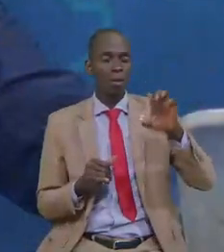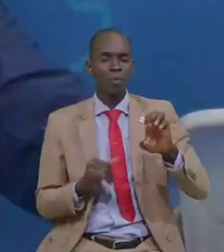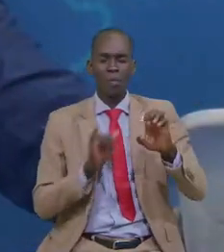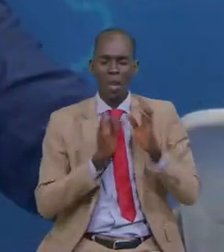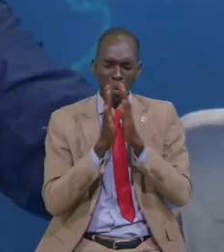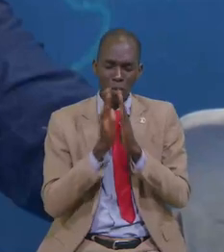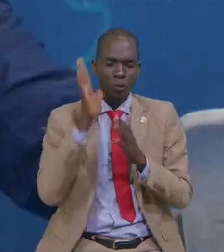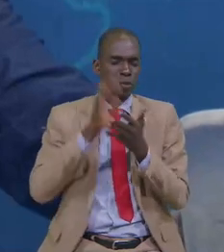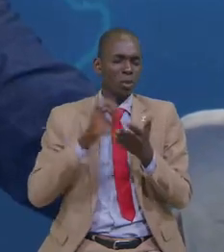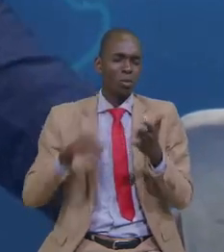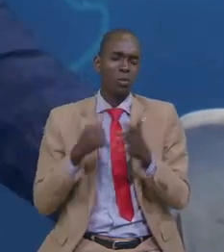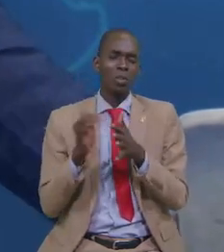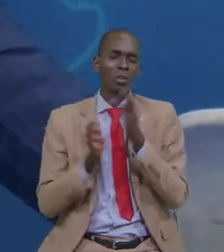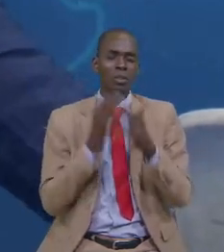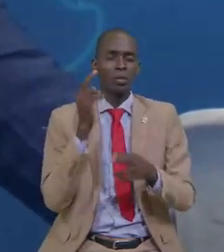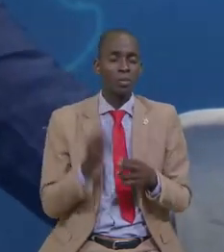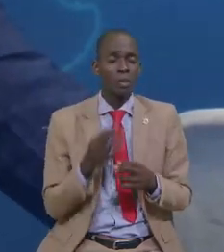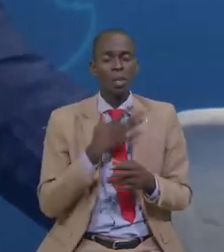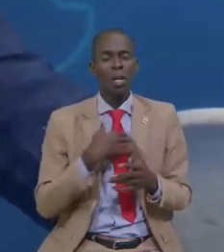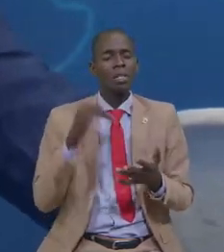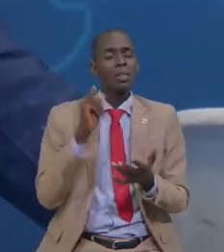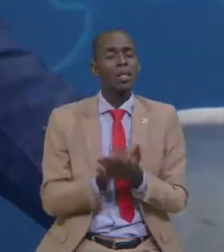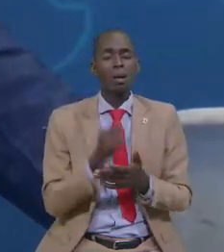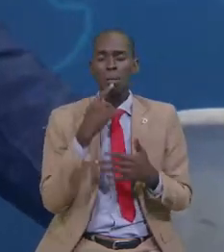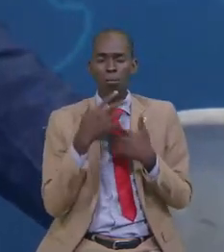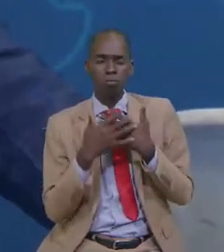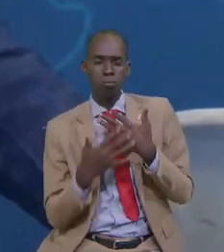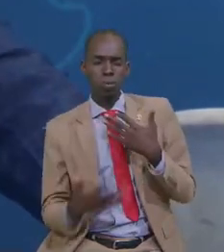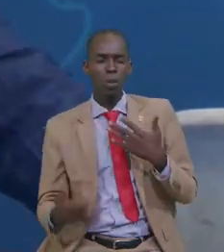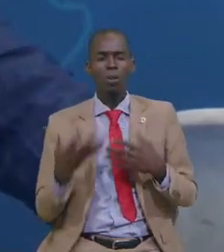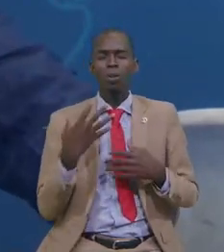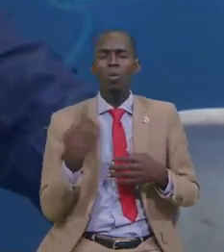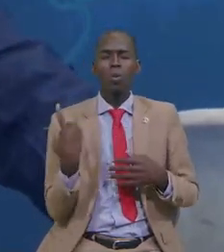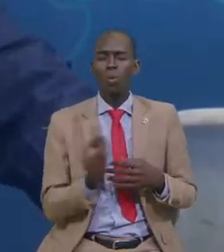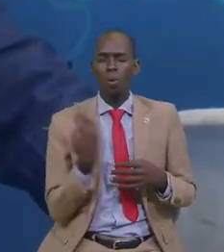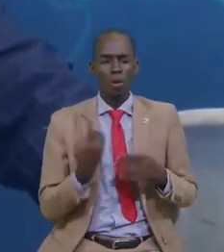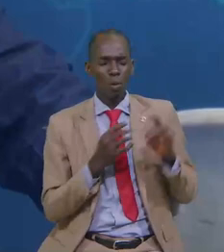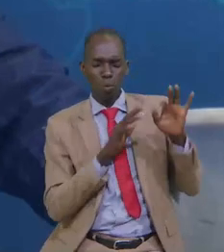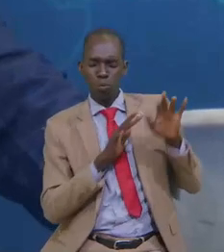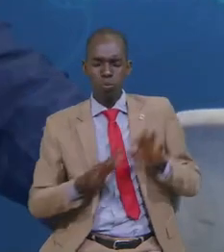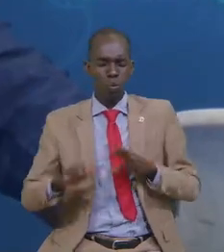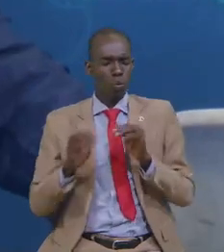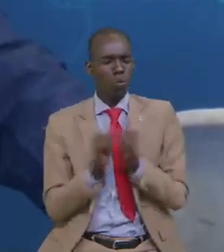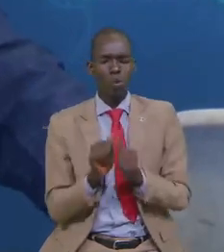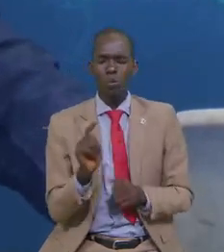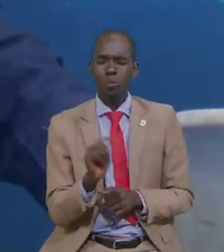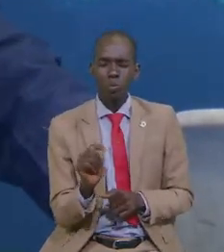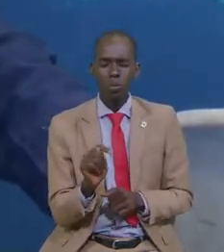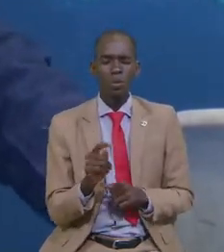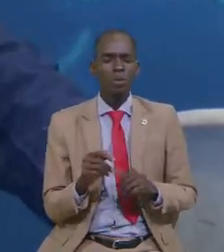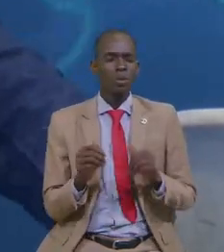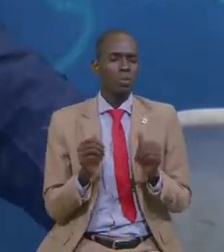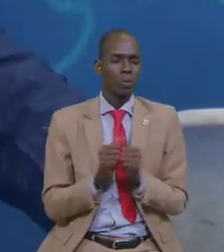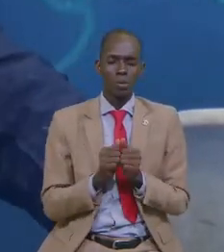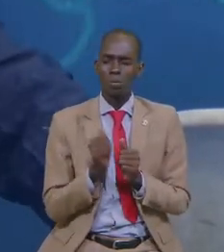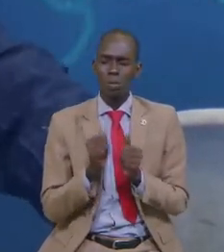Je prie que tu ôtes l'hémorroïde là et que ce sang qui saigne, ce